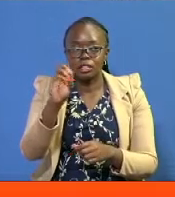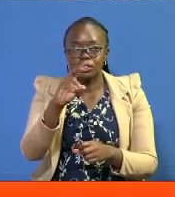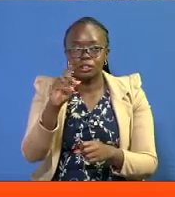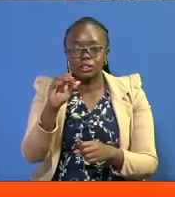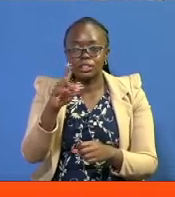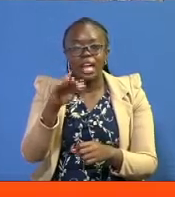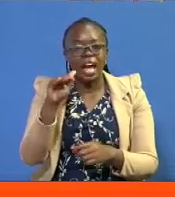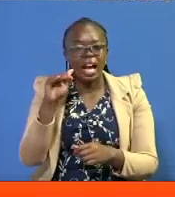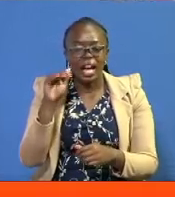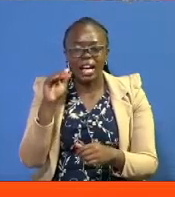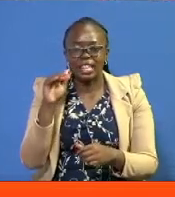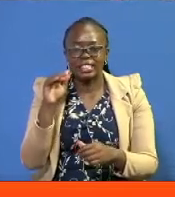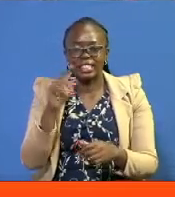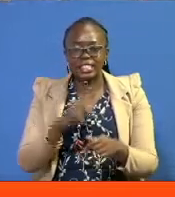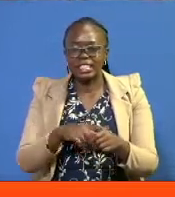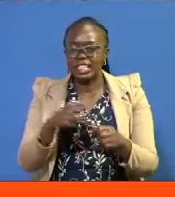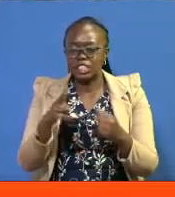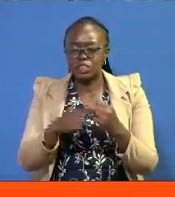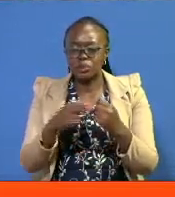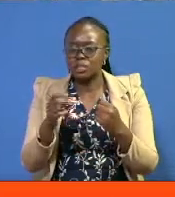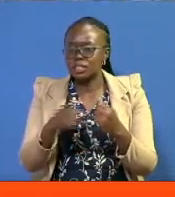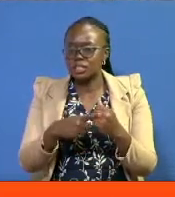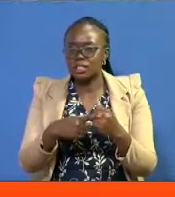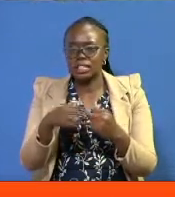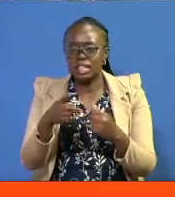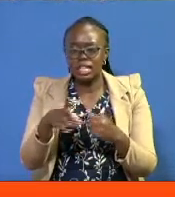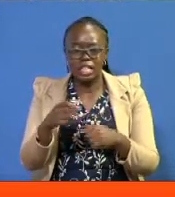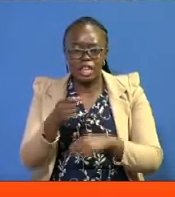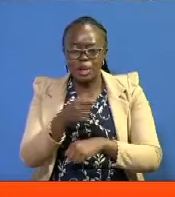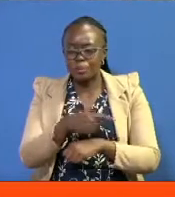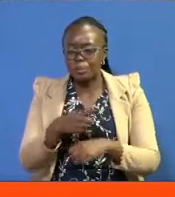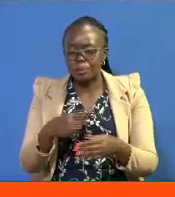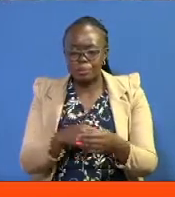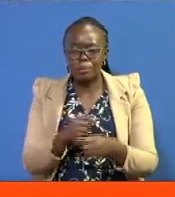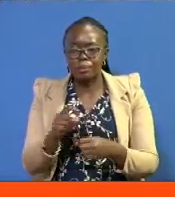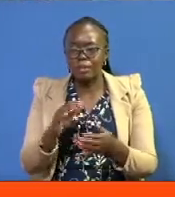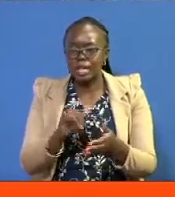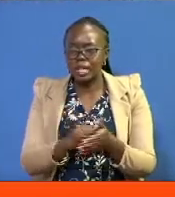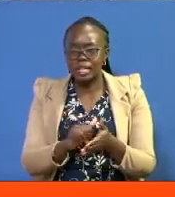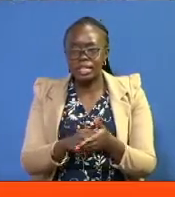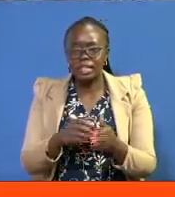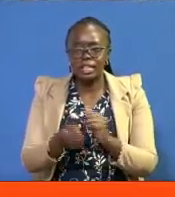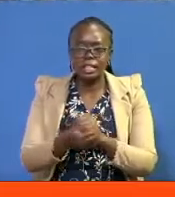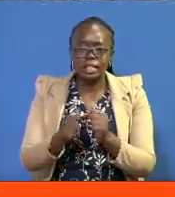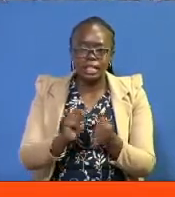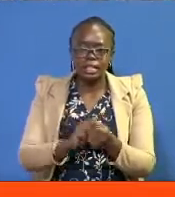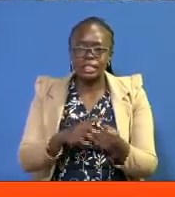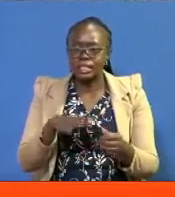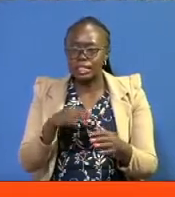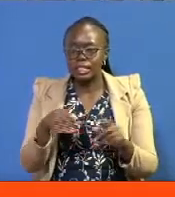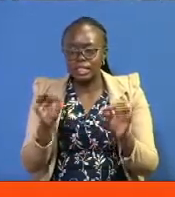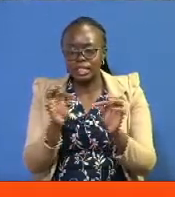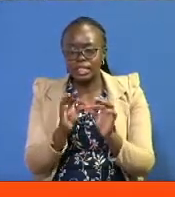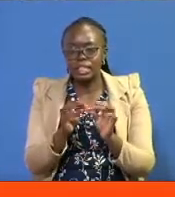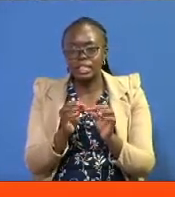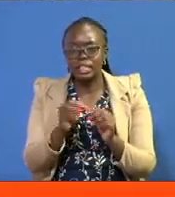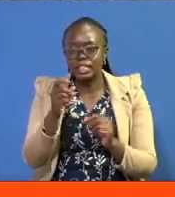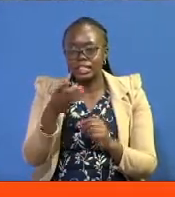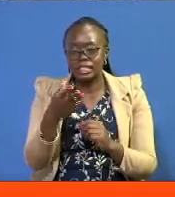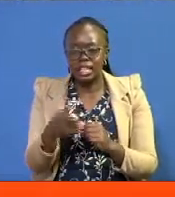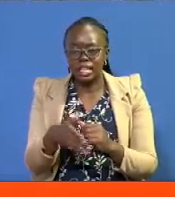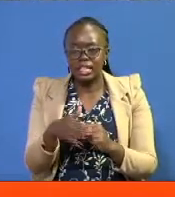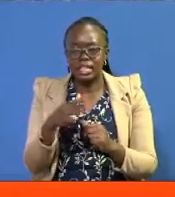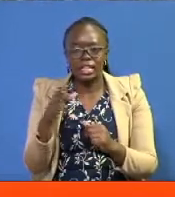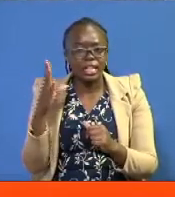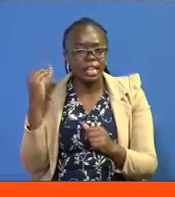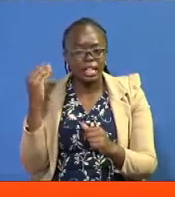ombi hilo tarehe 26 mwezi huu kama watasitisha kwa muda utekelezaji wa uamuzi kupisha rufaa